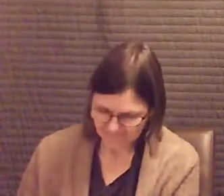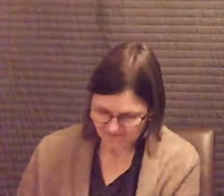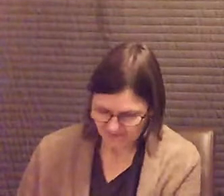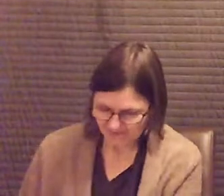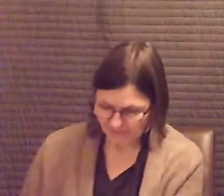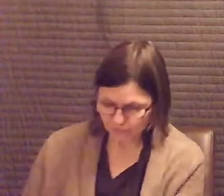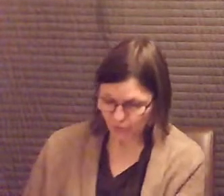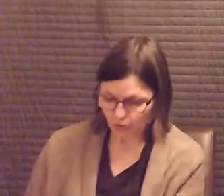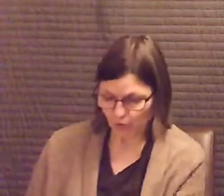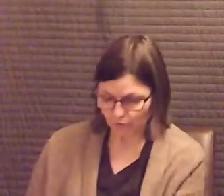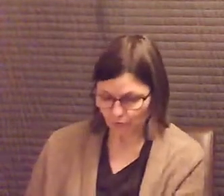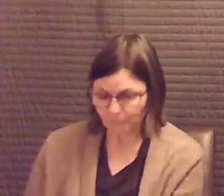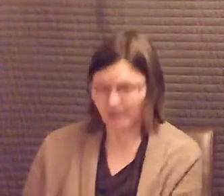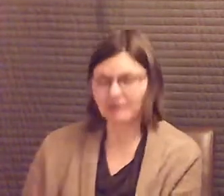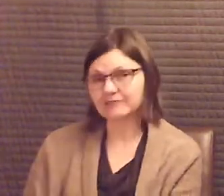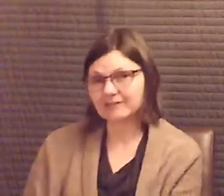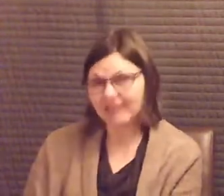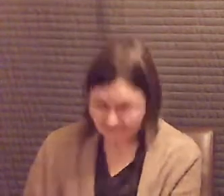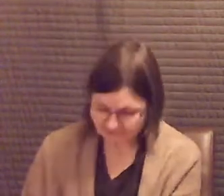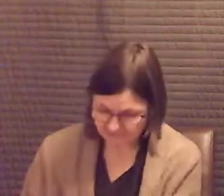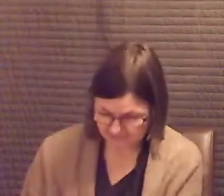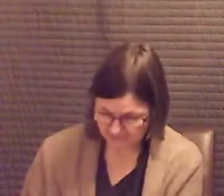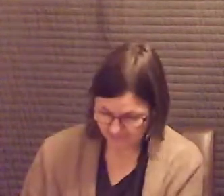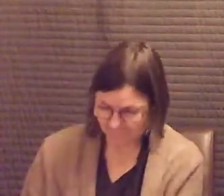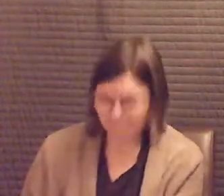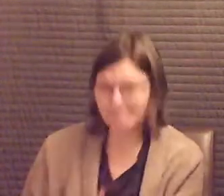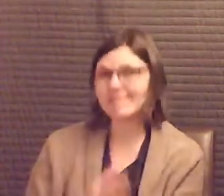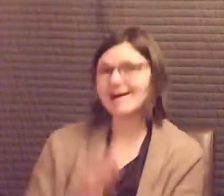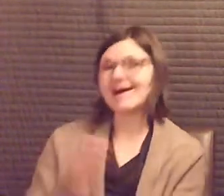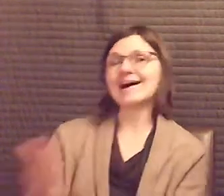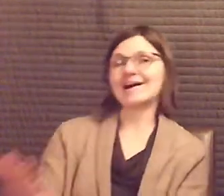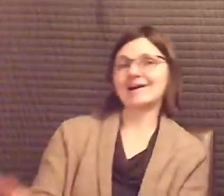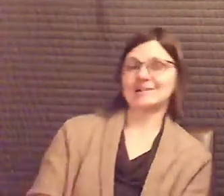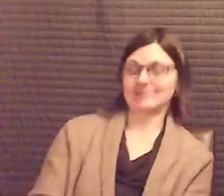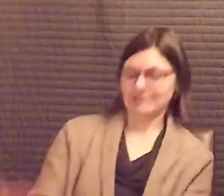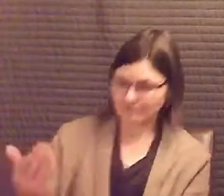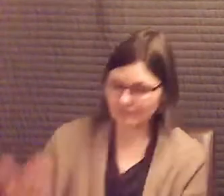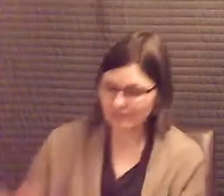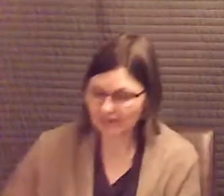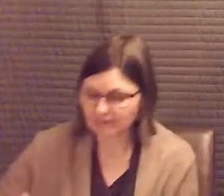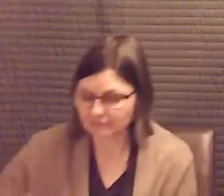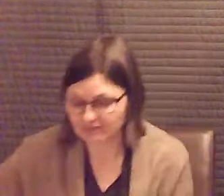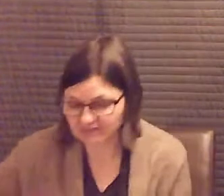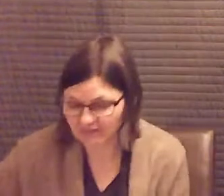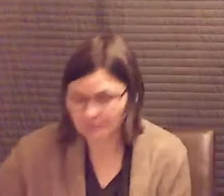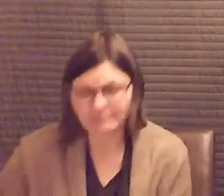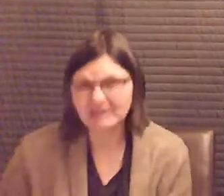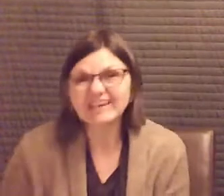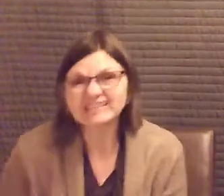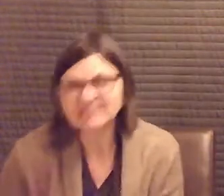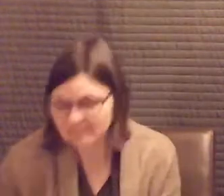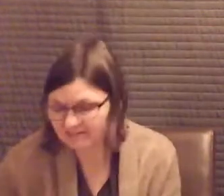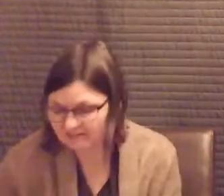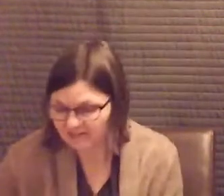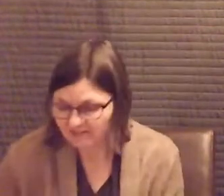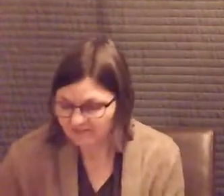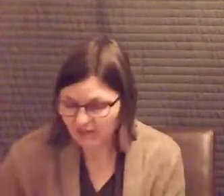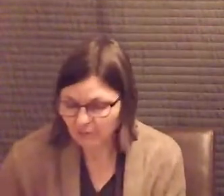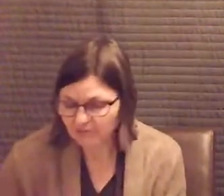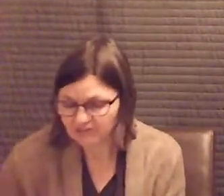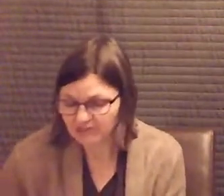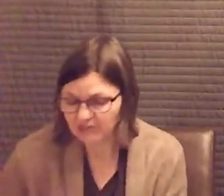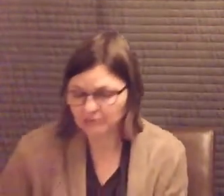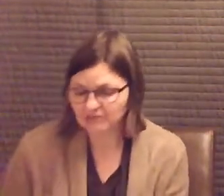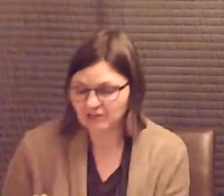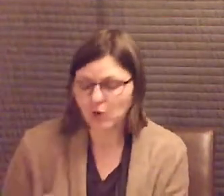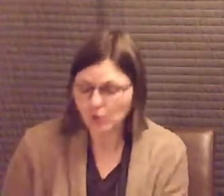en toch geloven ook venen van de leiders in hen maar vanwege de farizeeër beleden is het niet maar